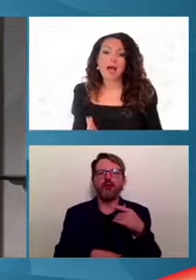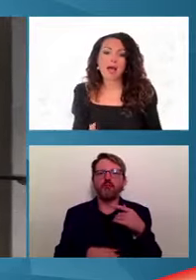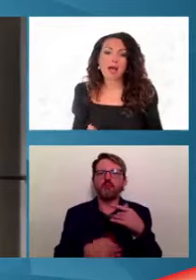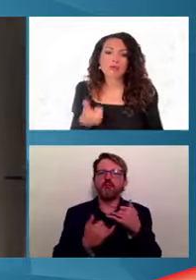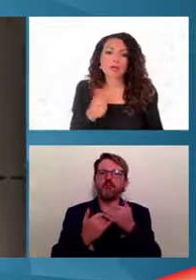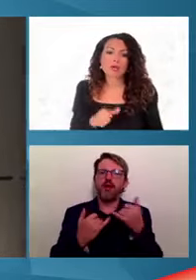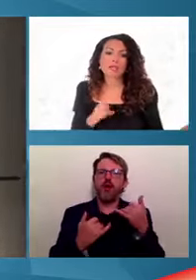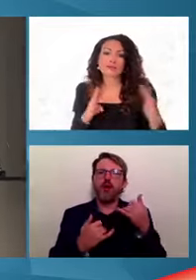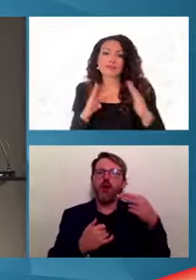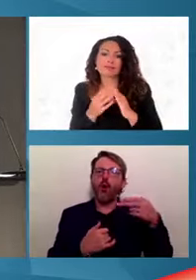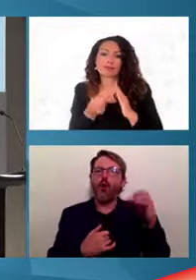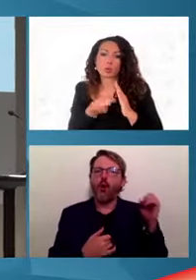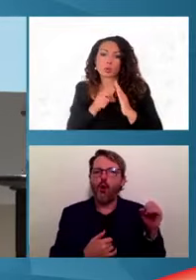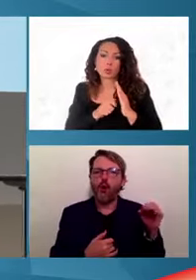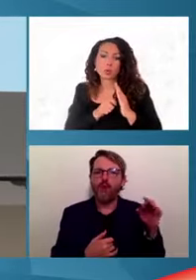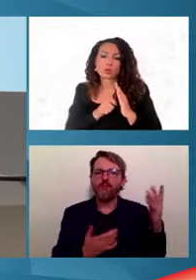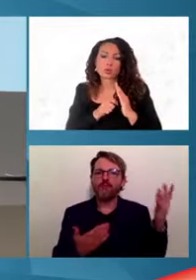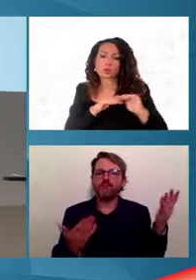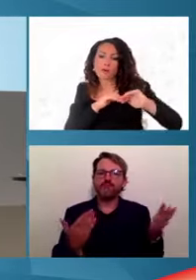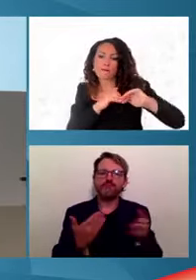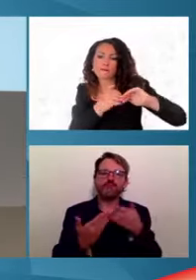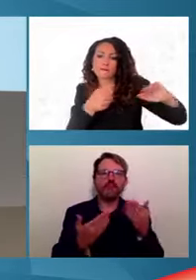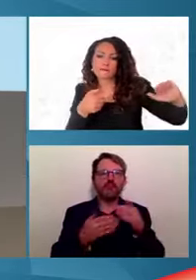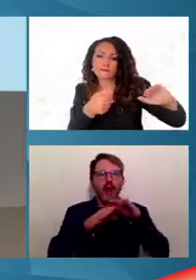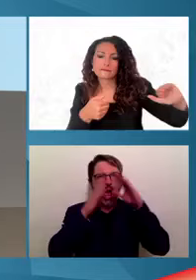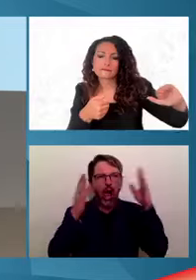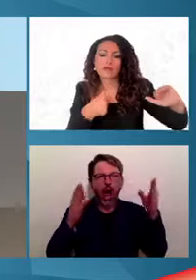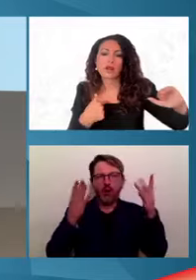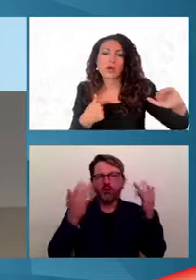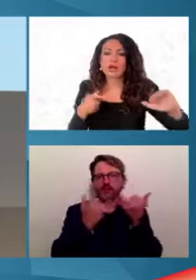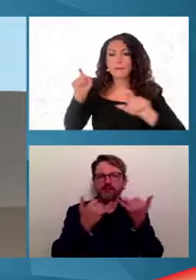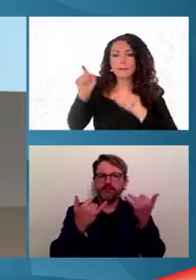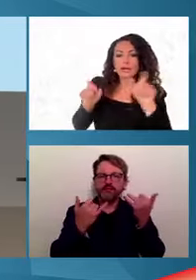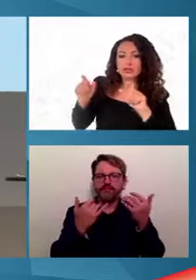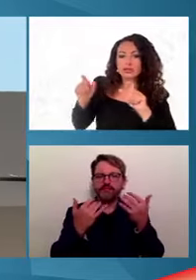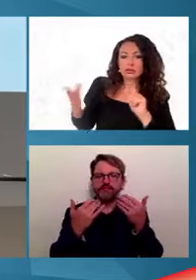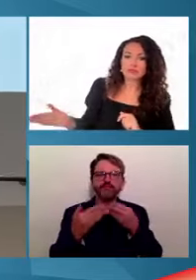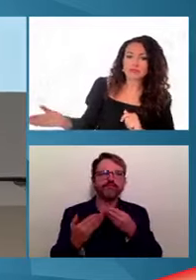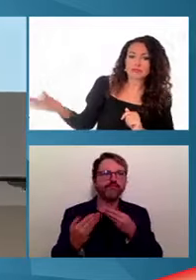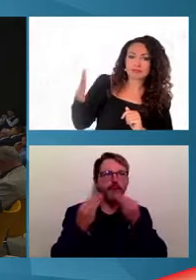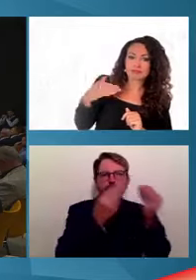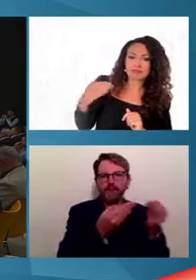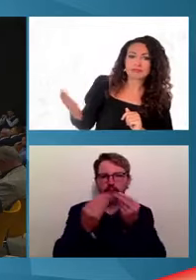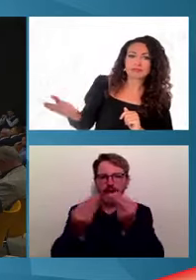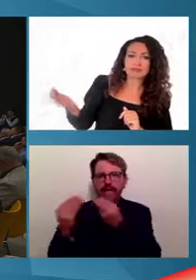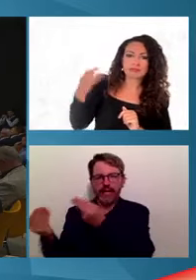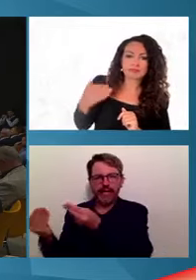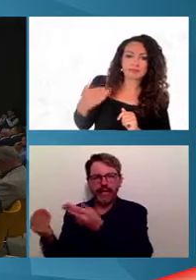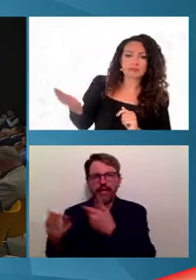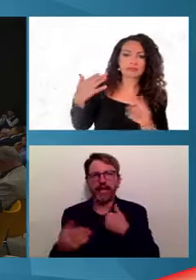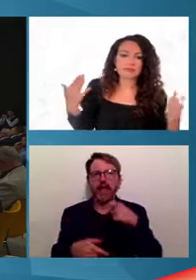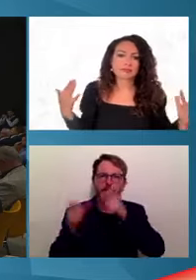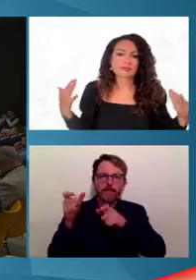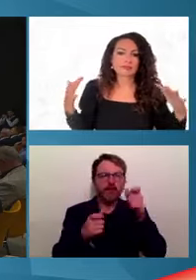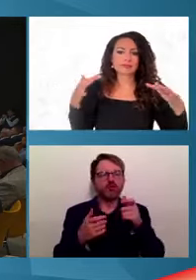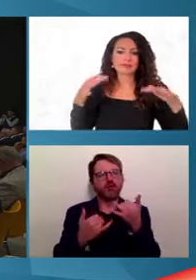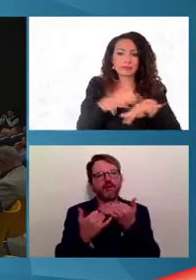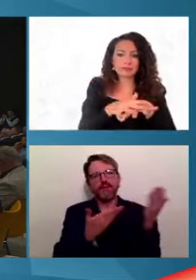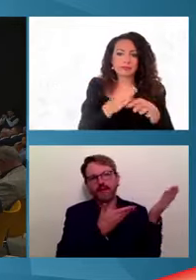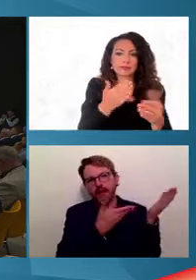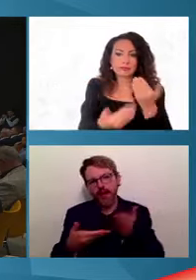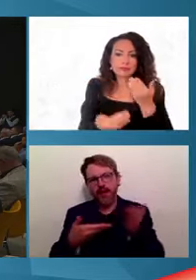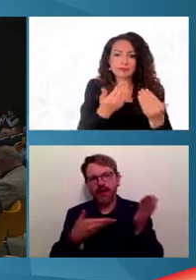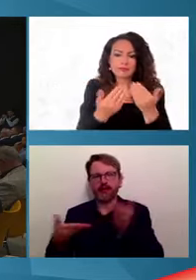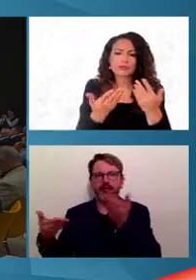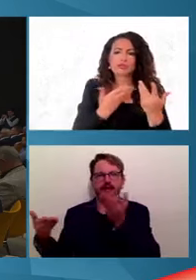uso questo termine, abbiamo portato le persone fuori a frequentarsi. E qui c'è stata una grandissima fusione di tantissime attività,